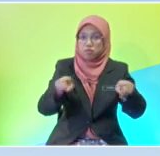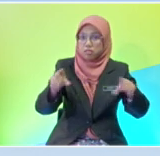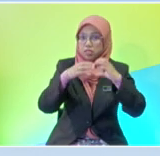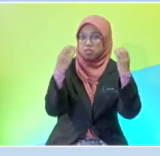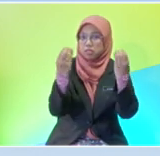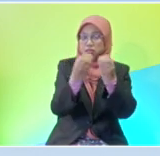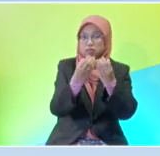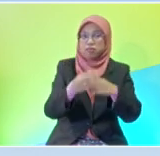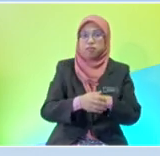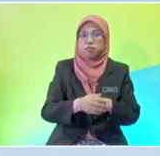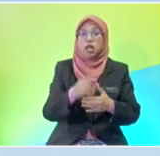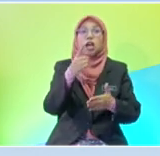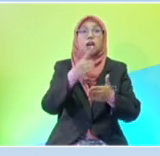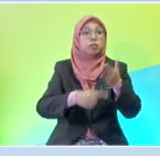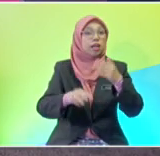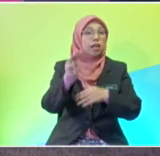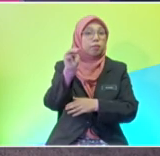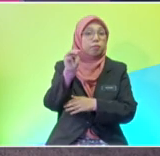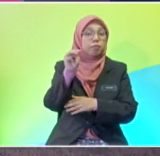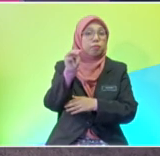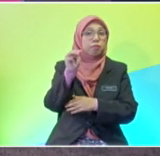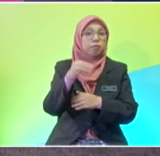Apakah m oke